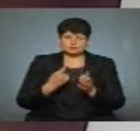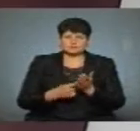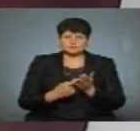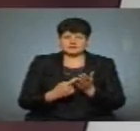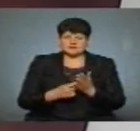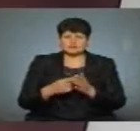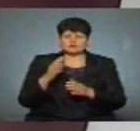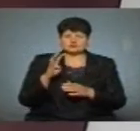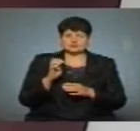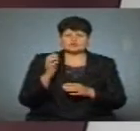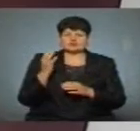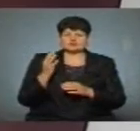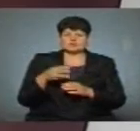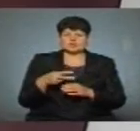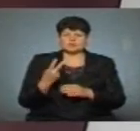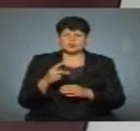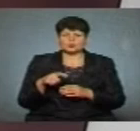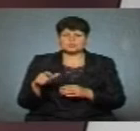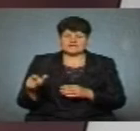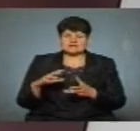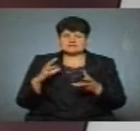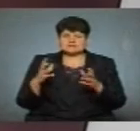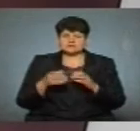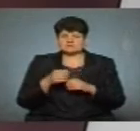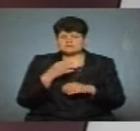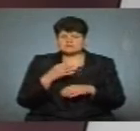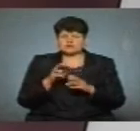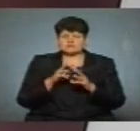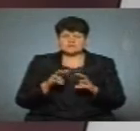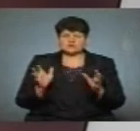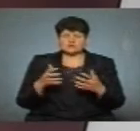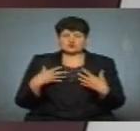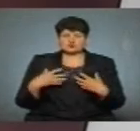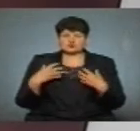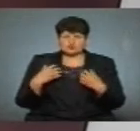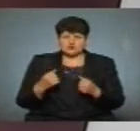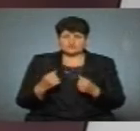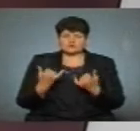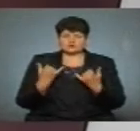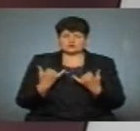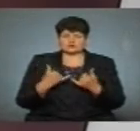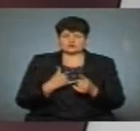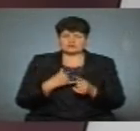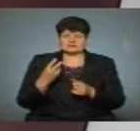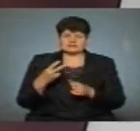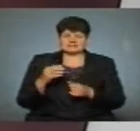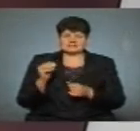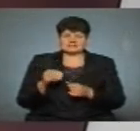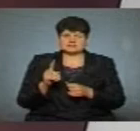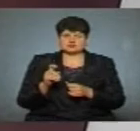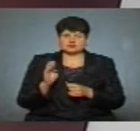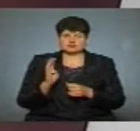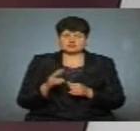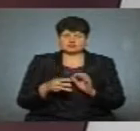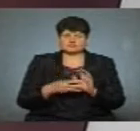підтвердили у 442 людей. Загалом, як повідомив міністр охорони здоров'я Максим Степанов, на сьогодні у нас